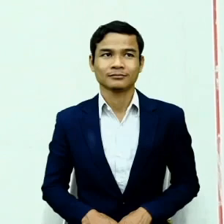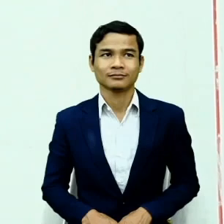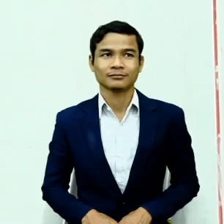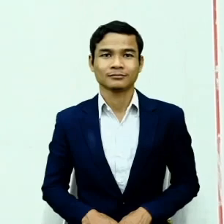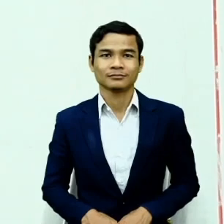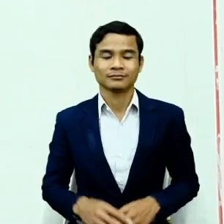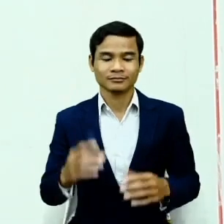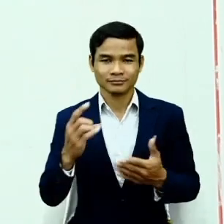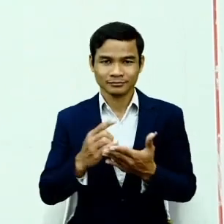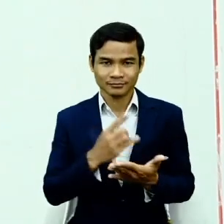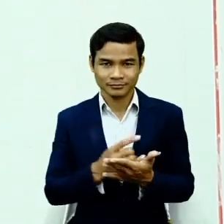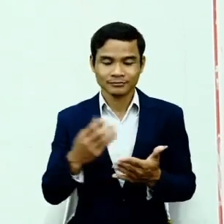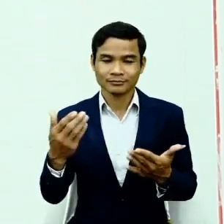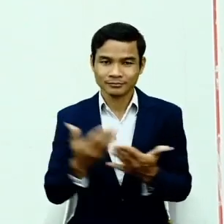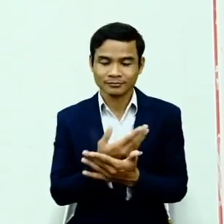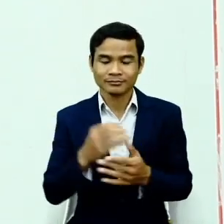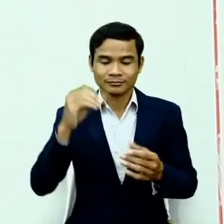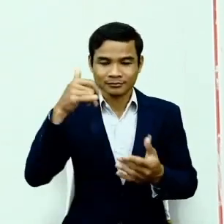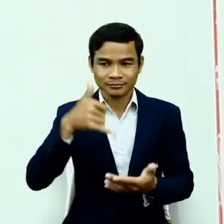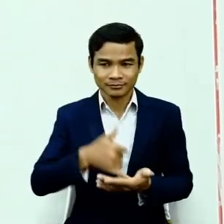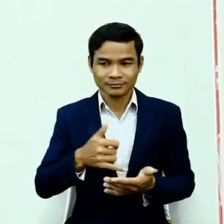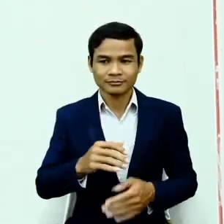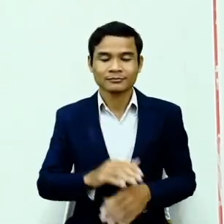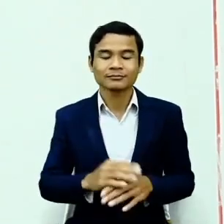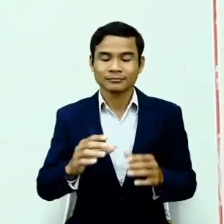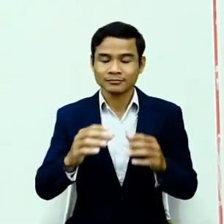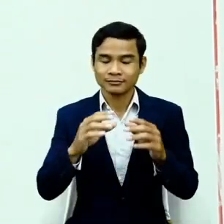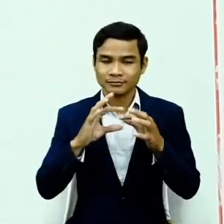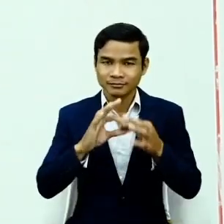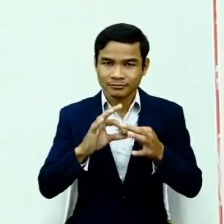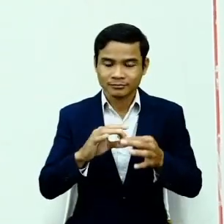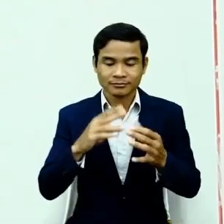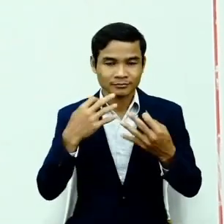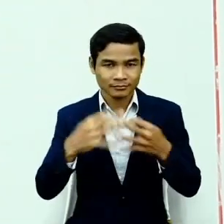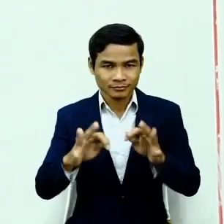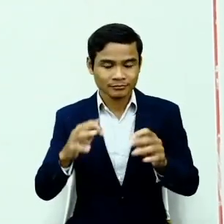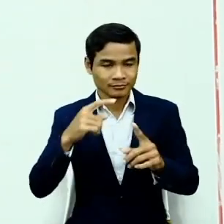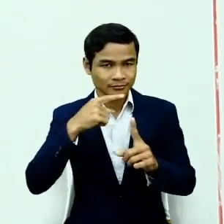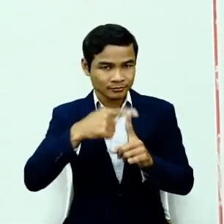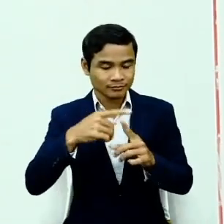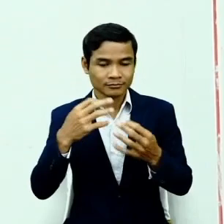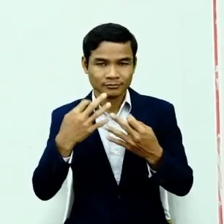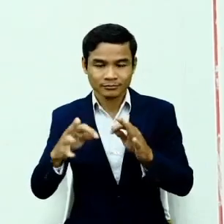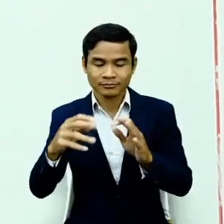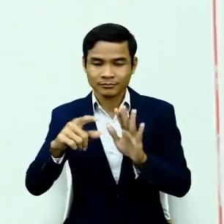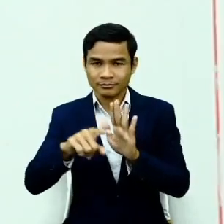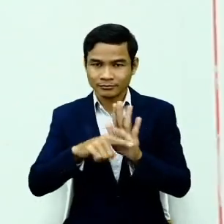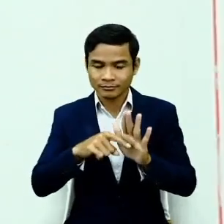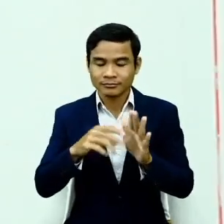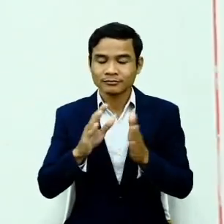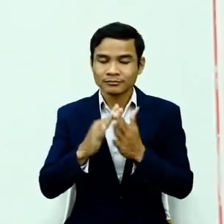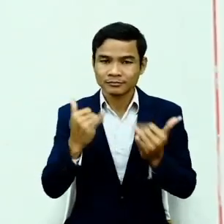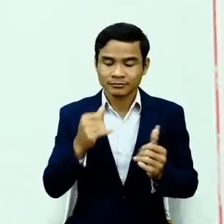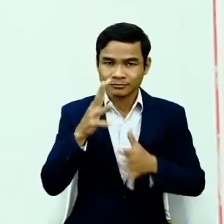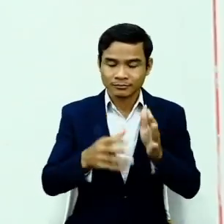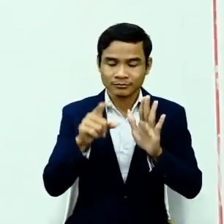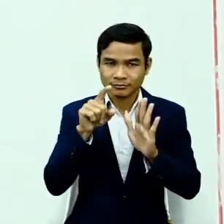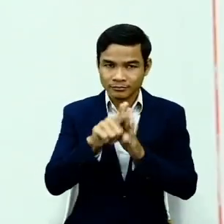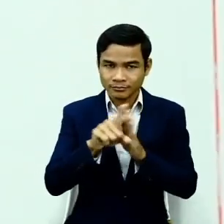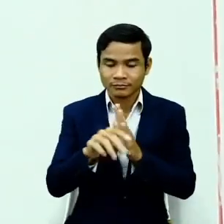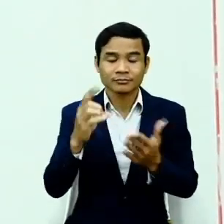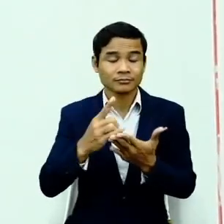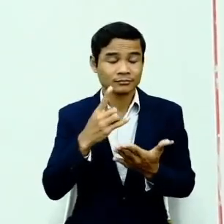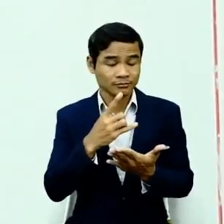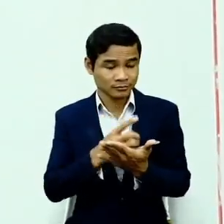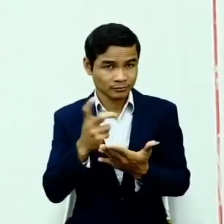Chà, chẳng mê riêng thầm mây rồi bỏ dân thằng ngày nế cứ. Chà, tùm nẹ tùm nó rồi viên vị thị bốc nó vị thị đỏ. Lấy con mà ăn chùm nó chưa mê riêng chùm mùi nạ cừu nế. Cái nên vị